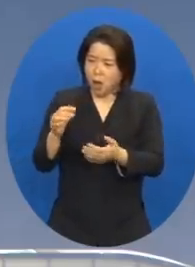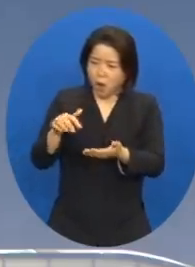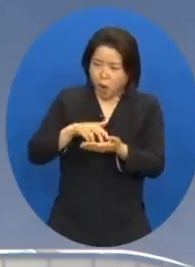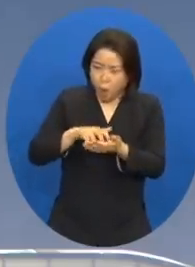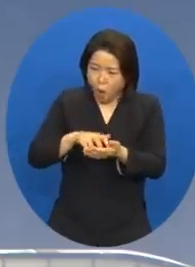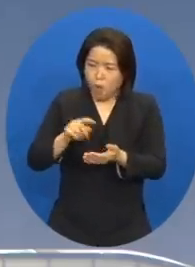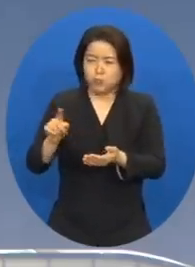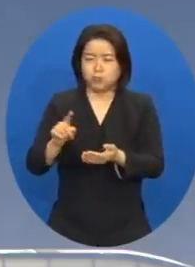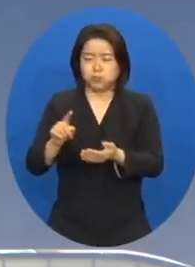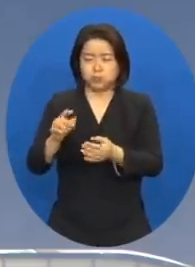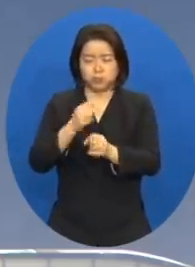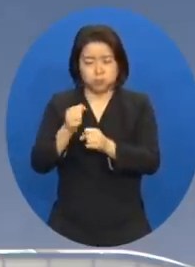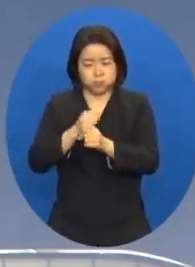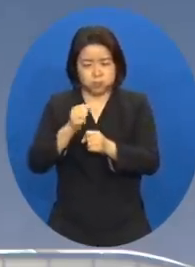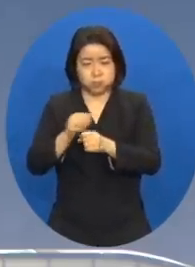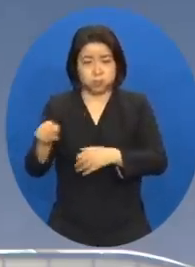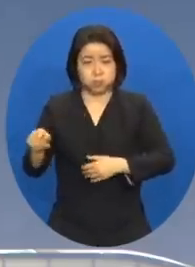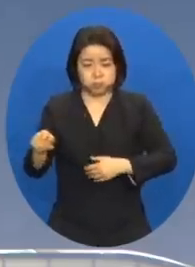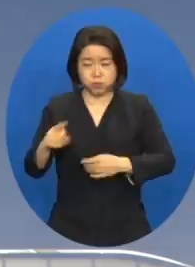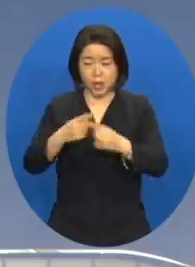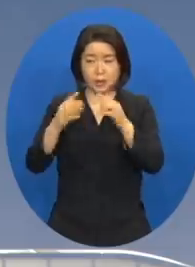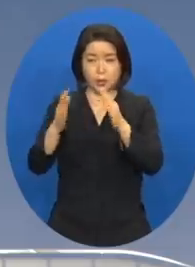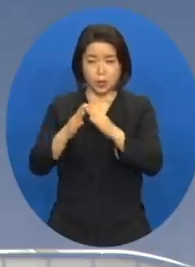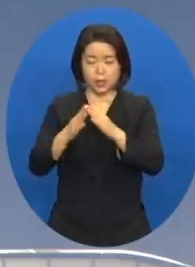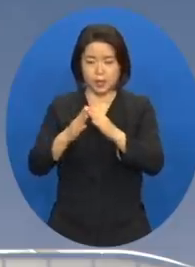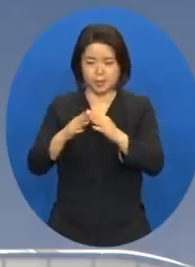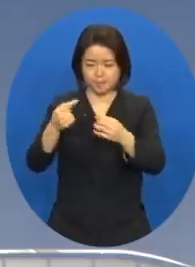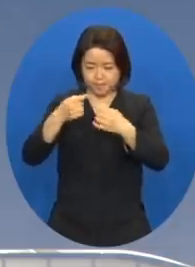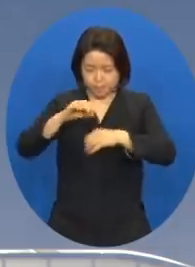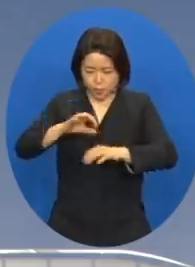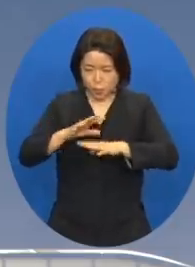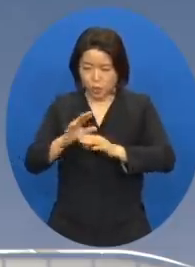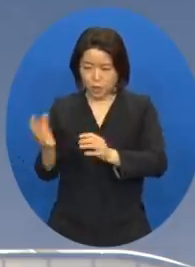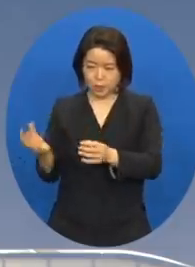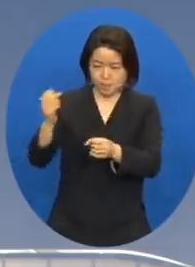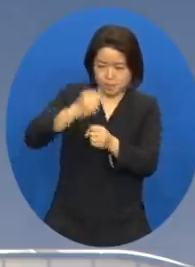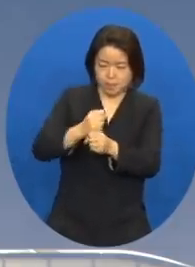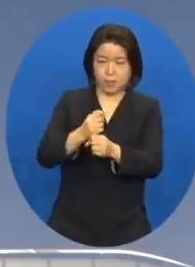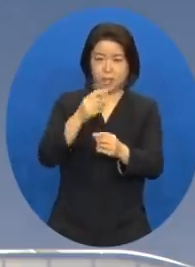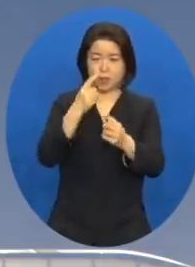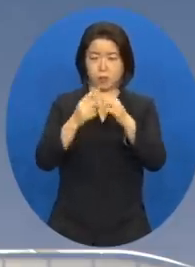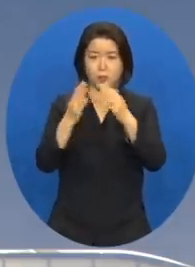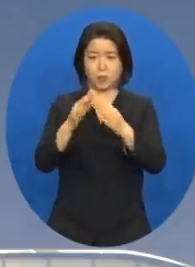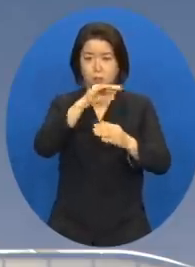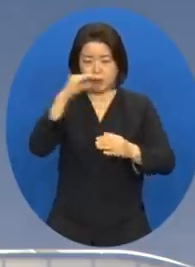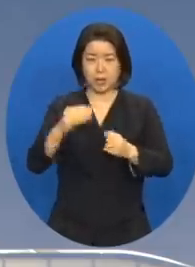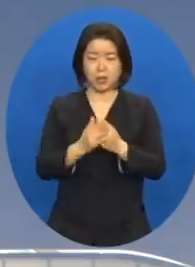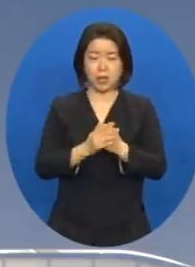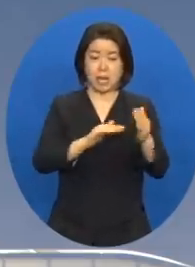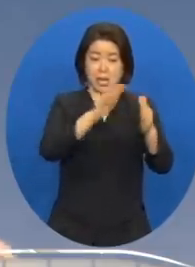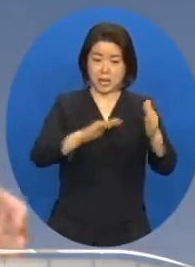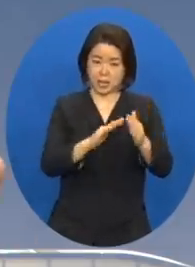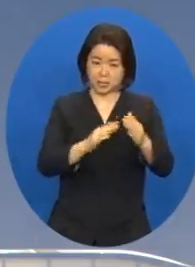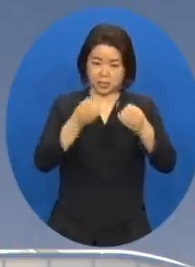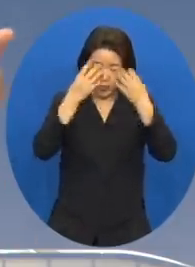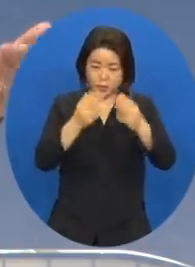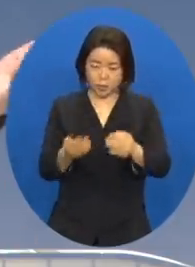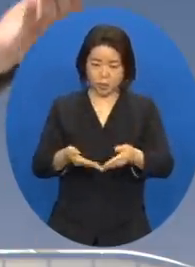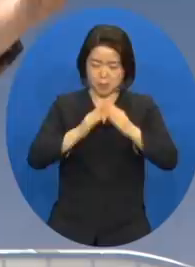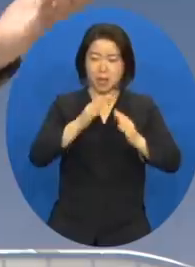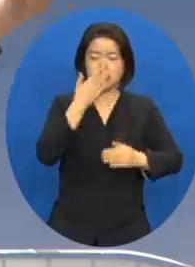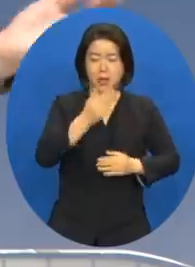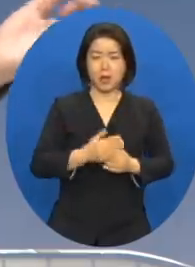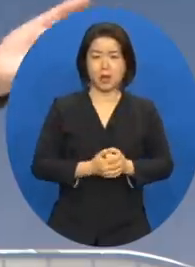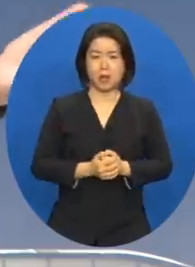가정이 일어나요. 하나님이 비로소 나를 통해 역사하실 수 있게 될 때, 그때